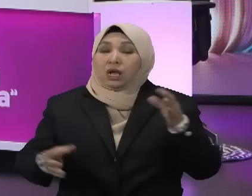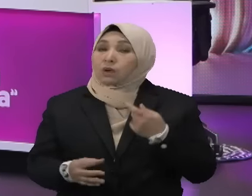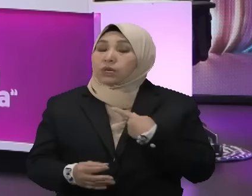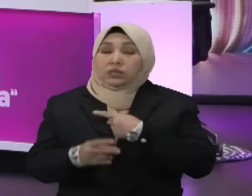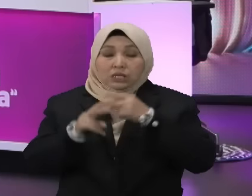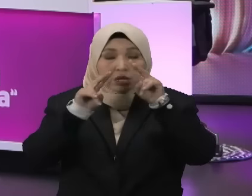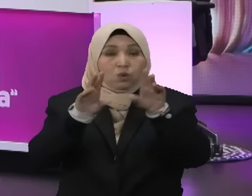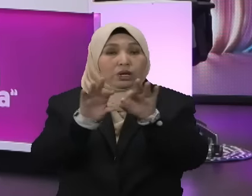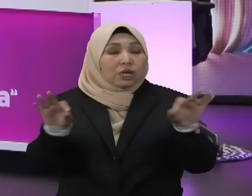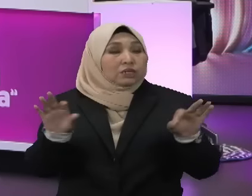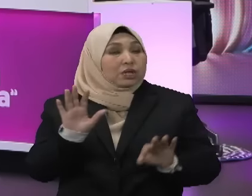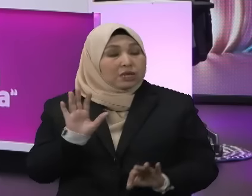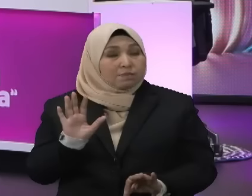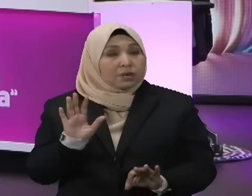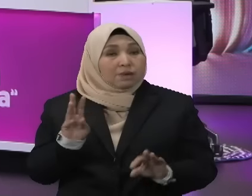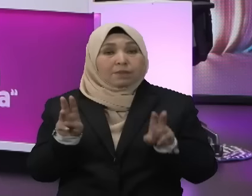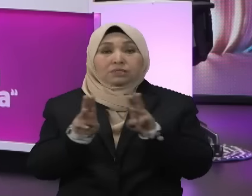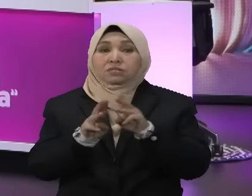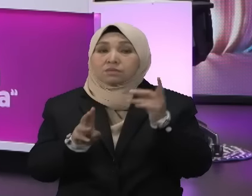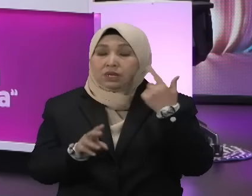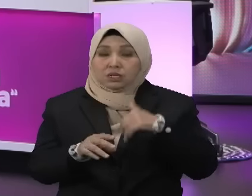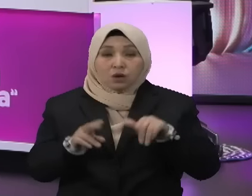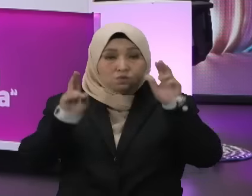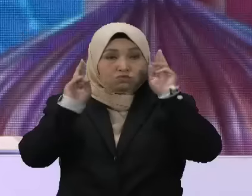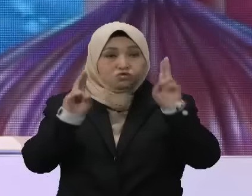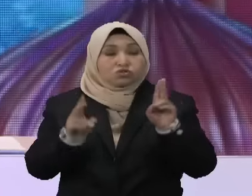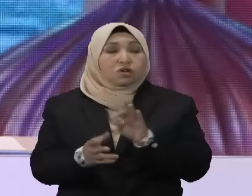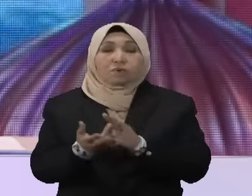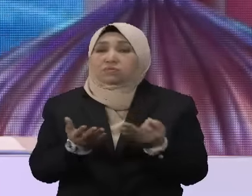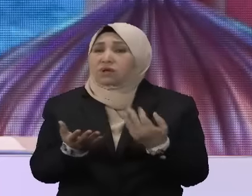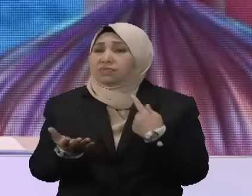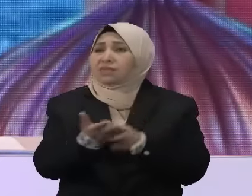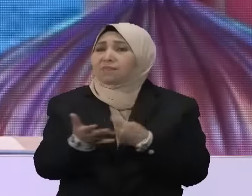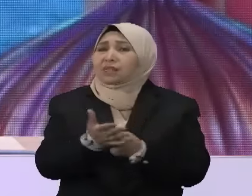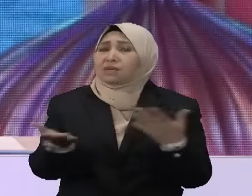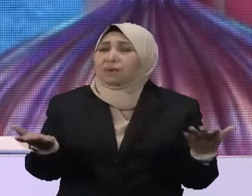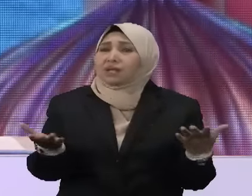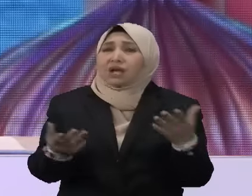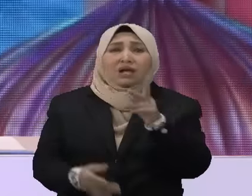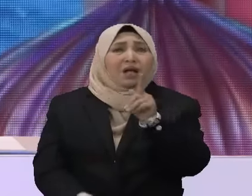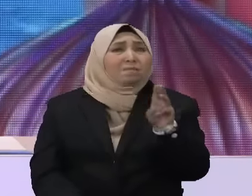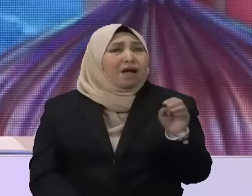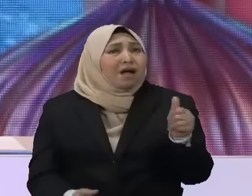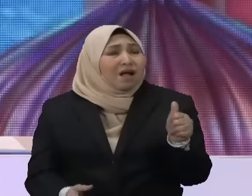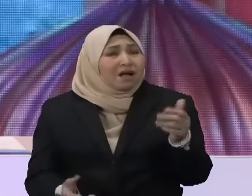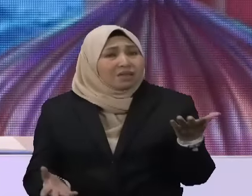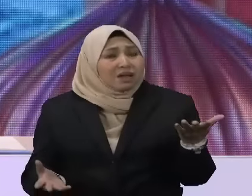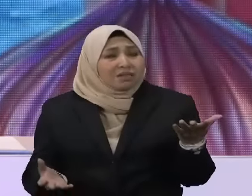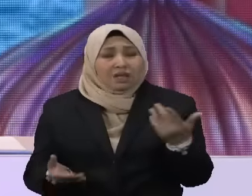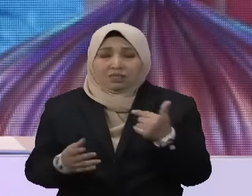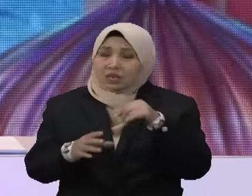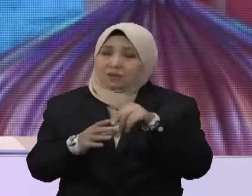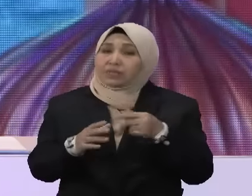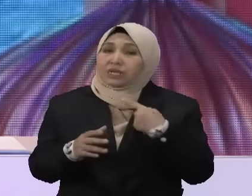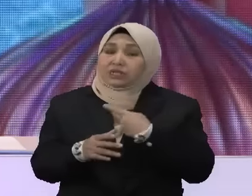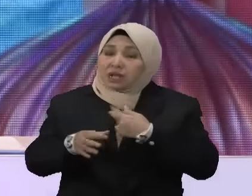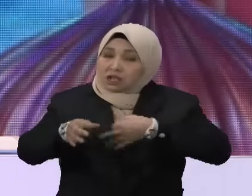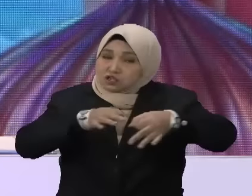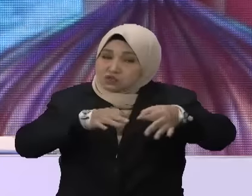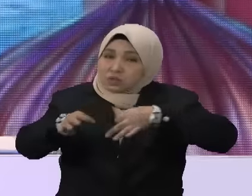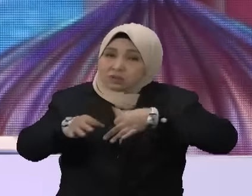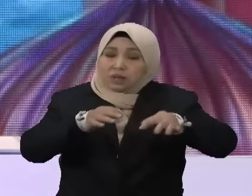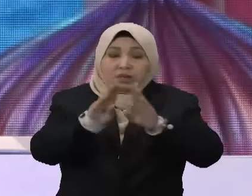ayat kelima ni, macam tadi Al-Fadhil Ustaz Fazrul pun kata, tiba-tiba ada kama di situ kan. Okay, dalam kita kupas sedikit berkaitan